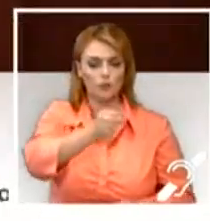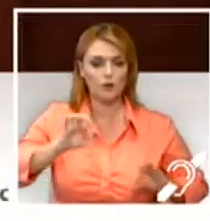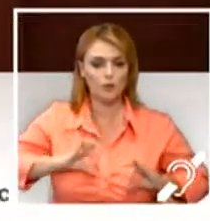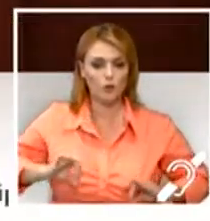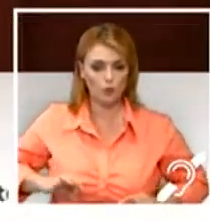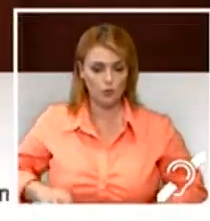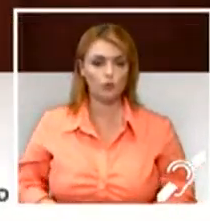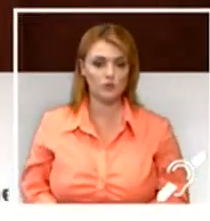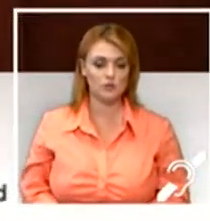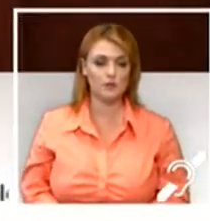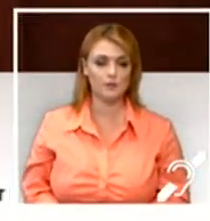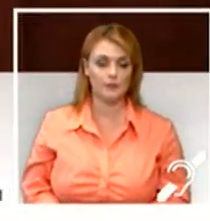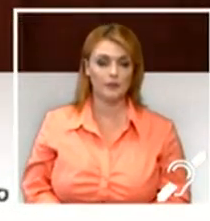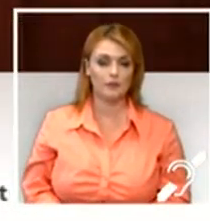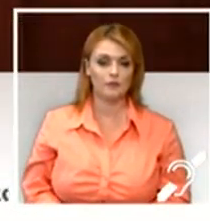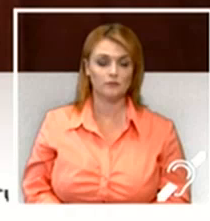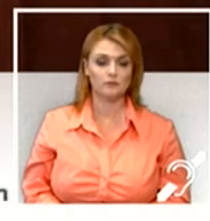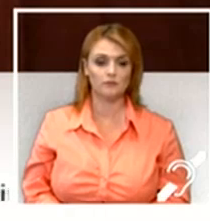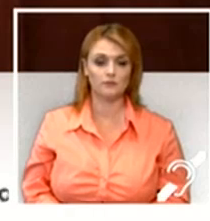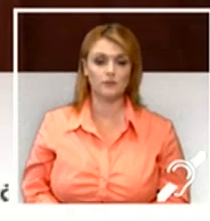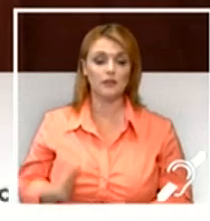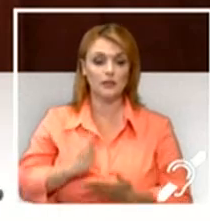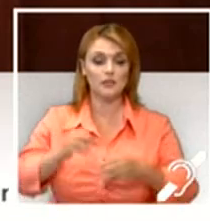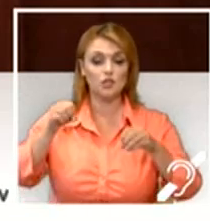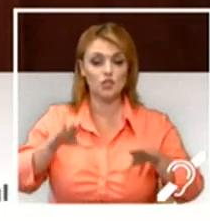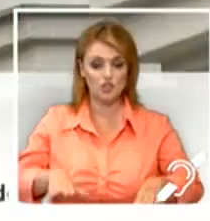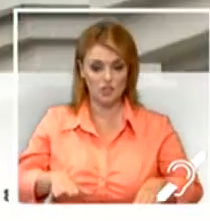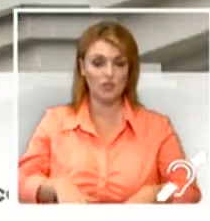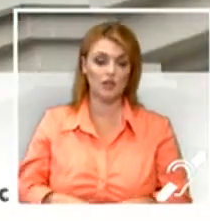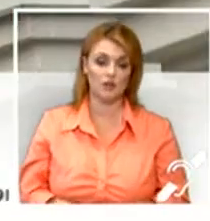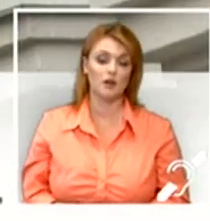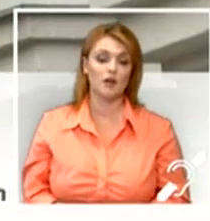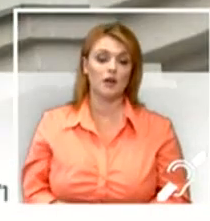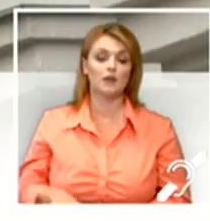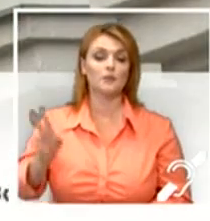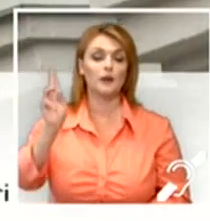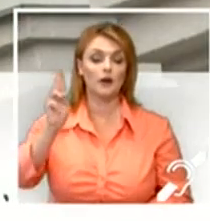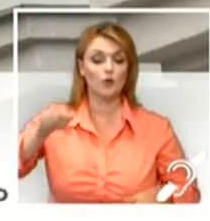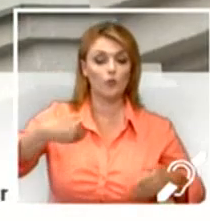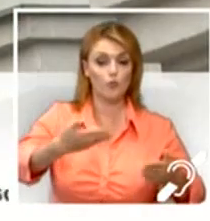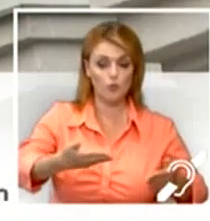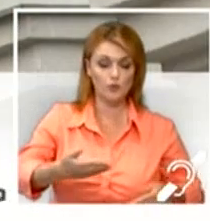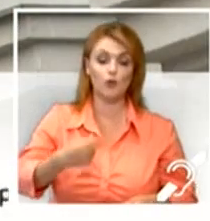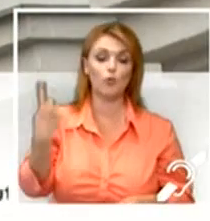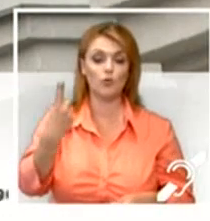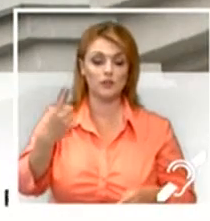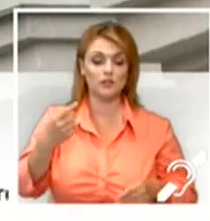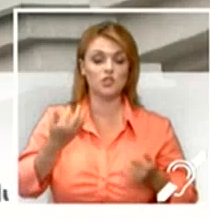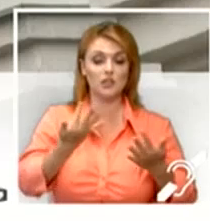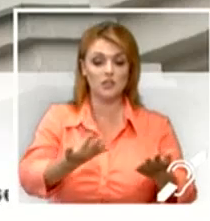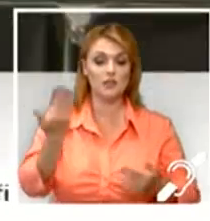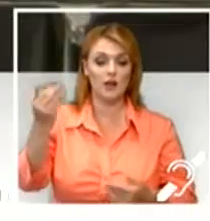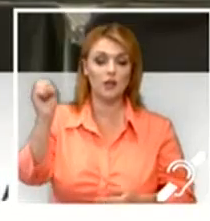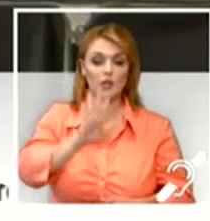a experimentatului jurist Alexandru Klimenko este o decizie care confirmă aspirațiile de integrare europeană a Ucrainei, a declarat ambasadorul UE